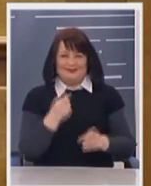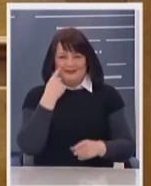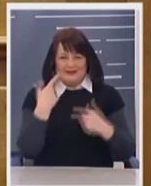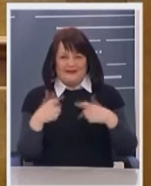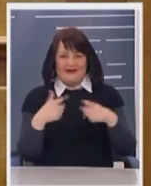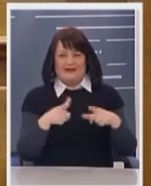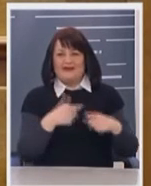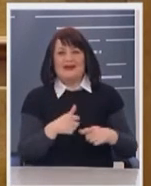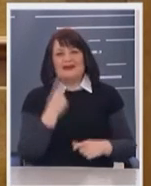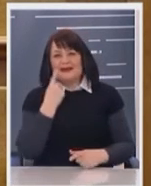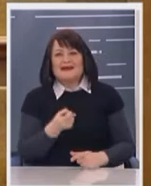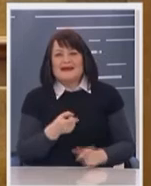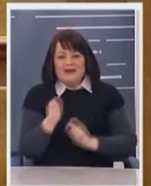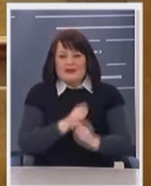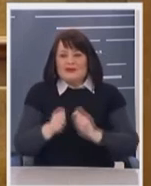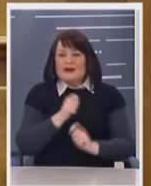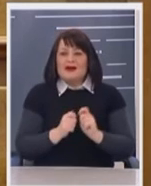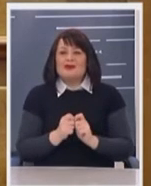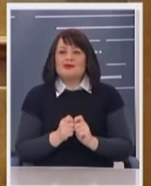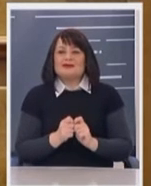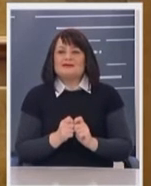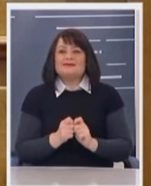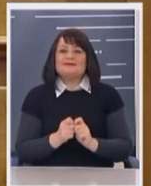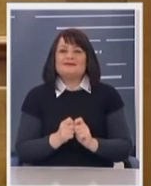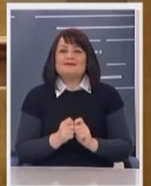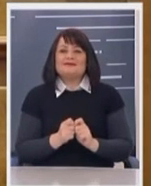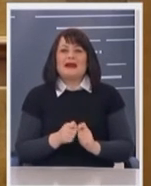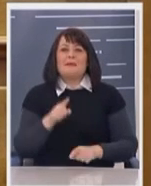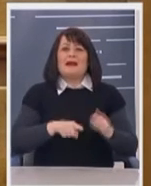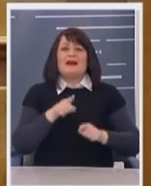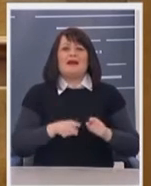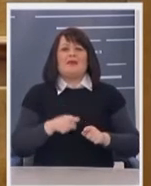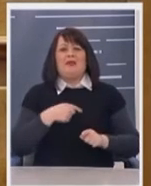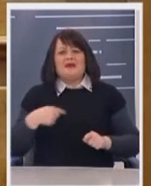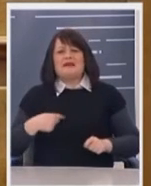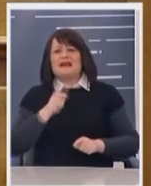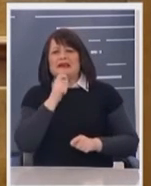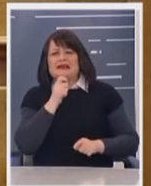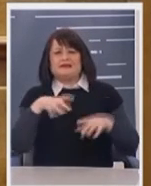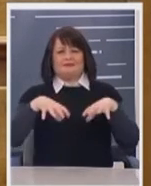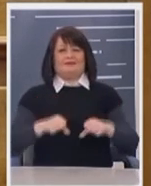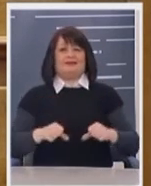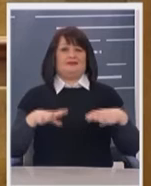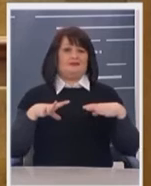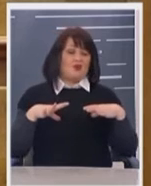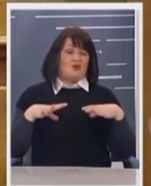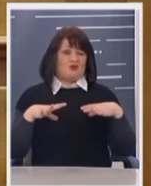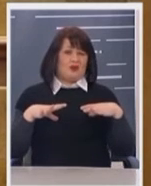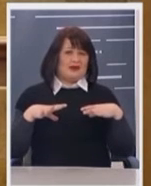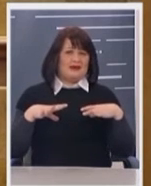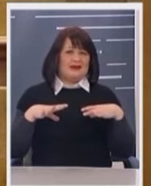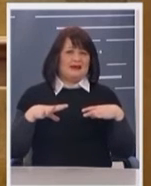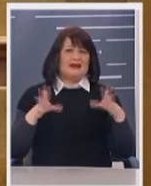βιντεάκια που φτιάχνουν διάφοροι καρεκλοκένταυροι βολεμένοι στο σύστημα